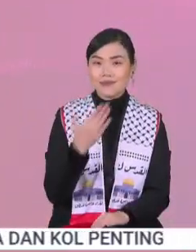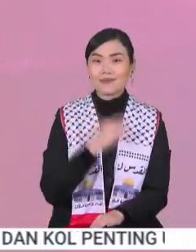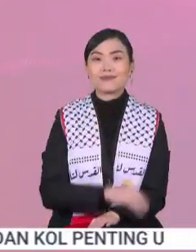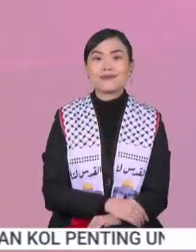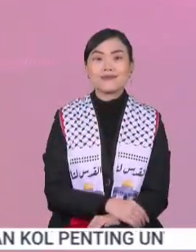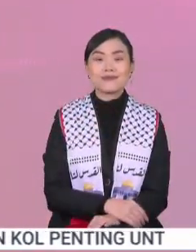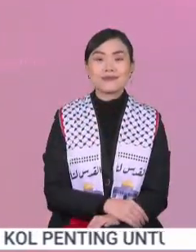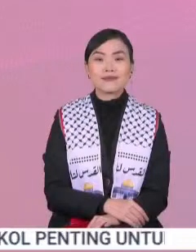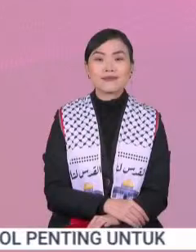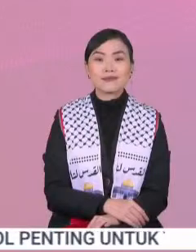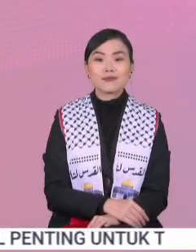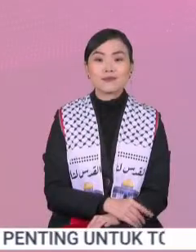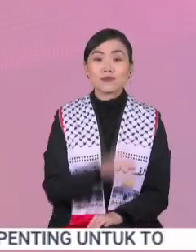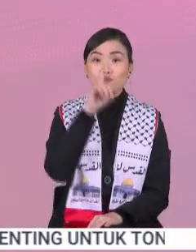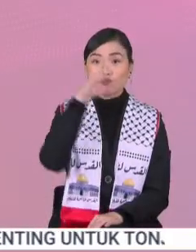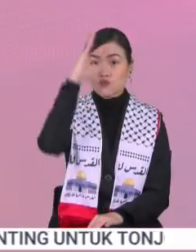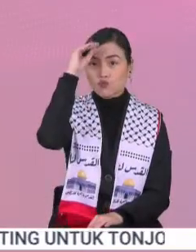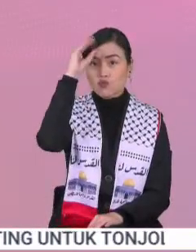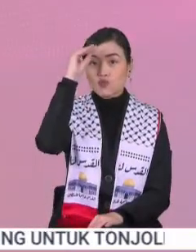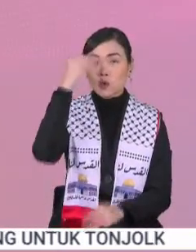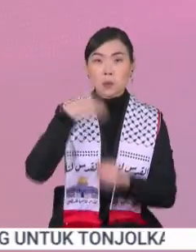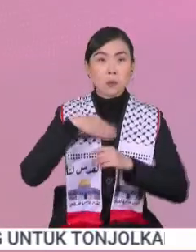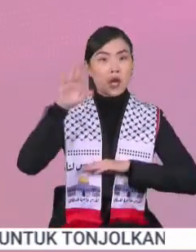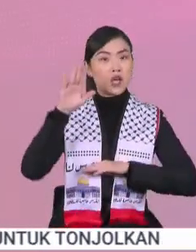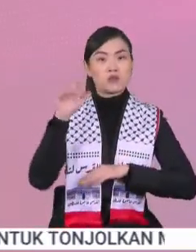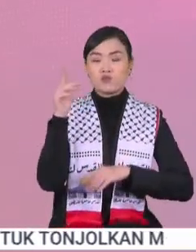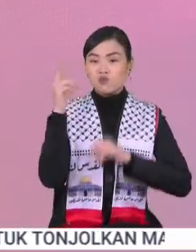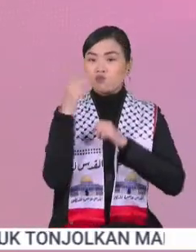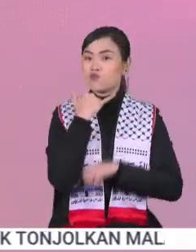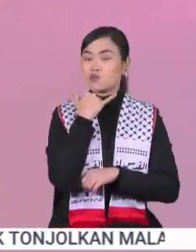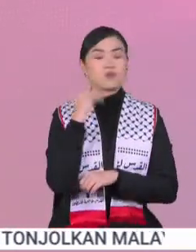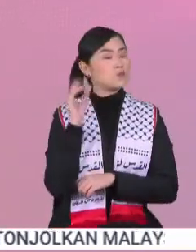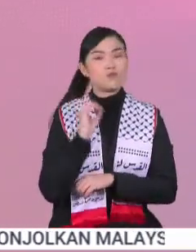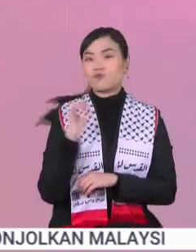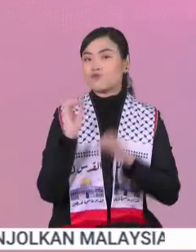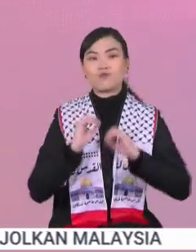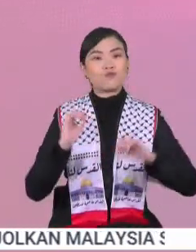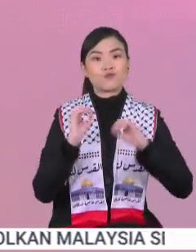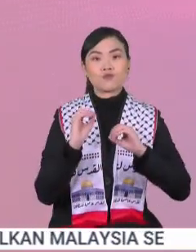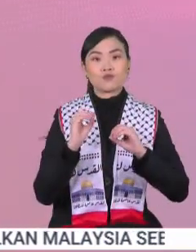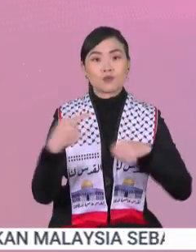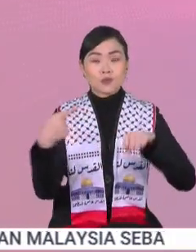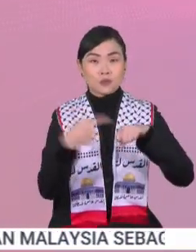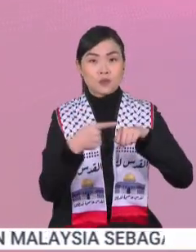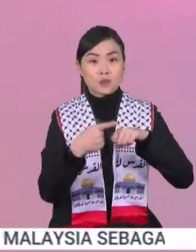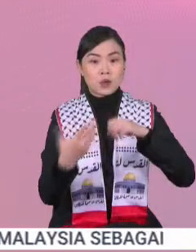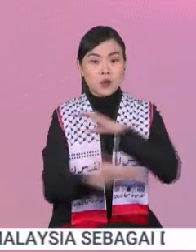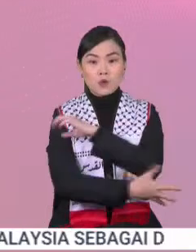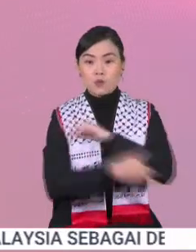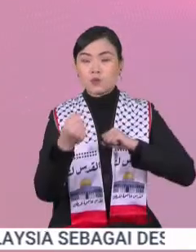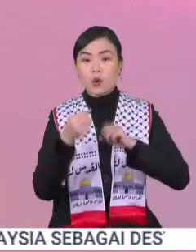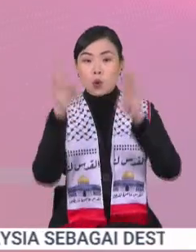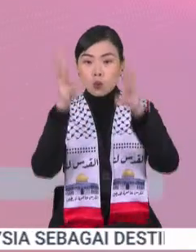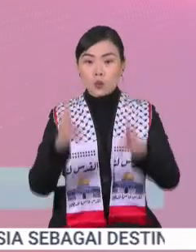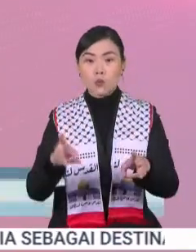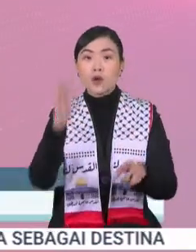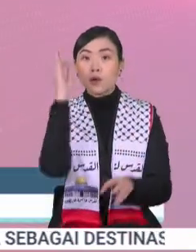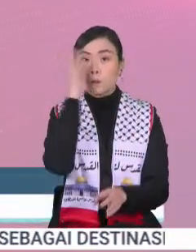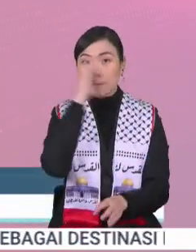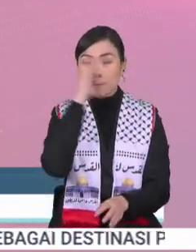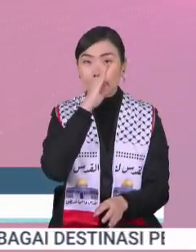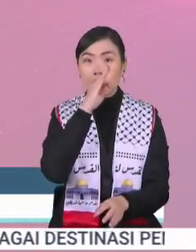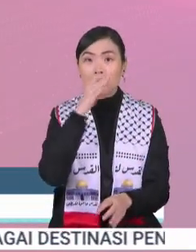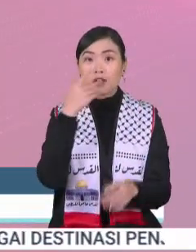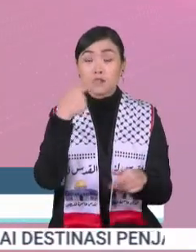kasih seorang lelaki mengaku tidak bersalah atas tuduhan merompak warga Filipina tertuduh B mugiland 26 tahun membuat Pengakuan itu